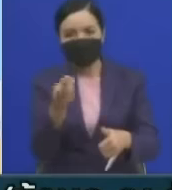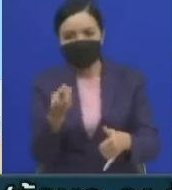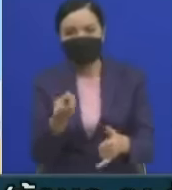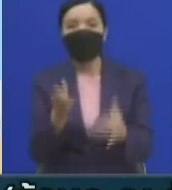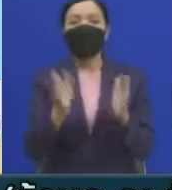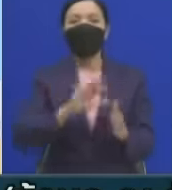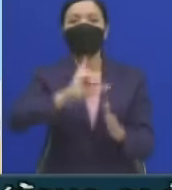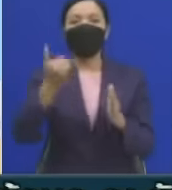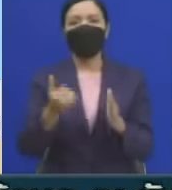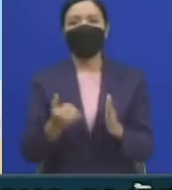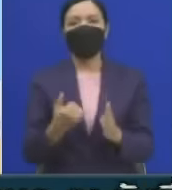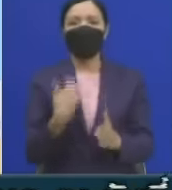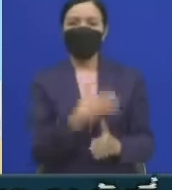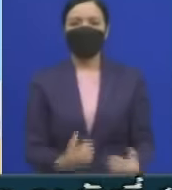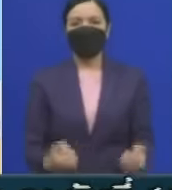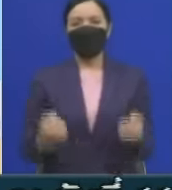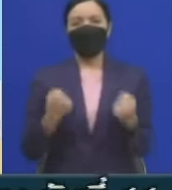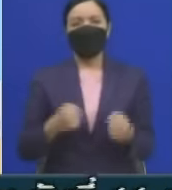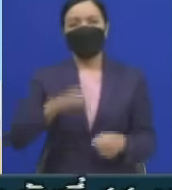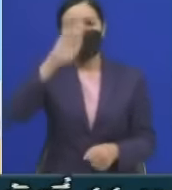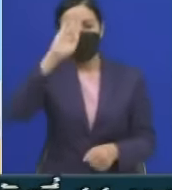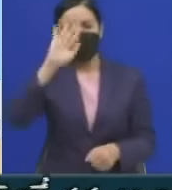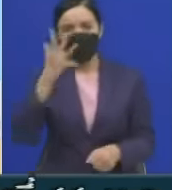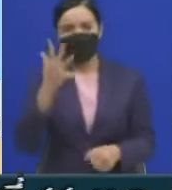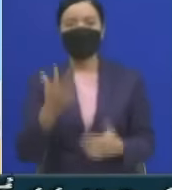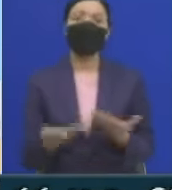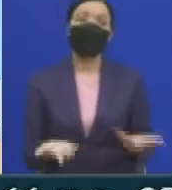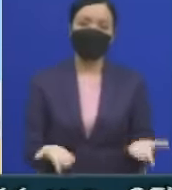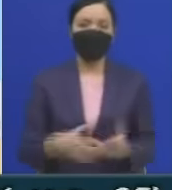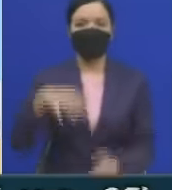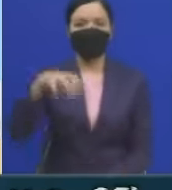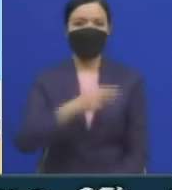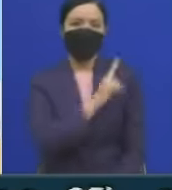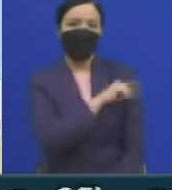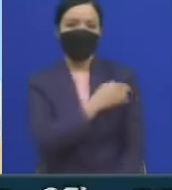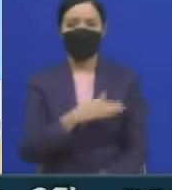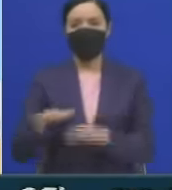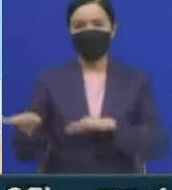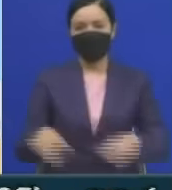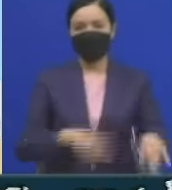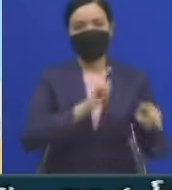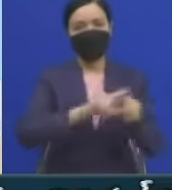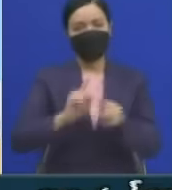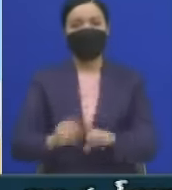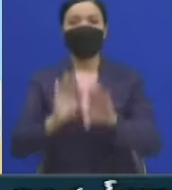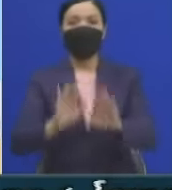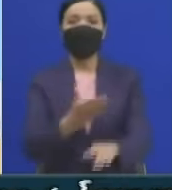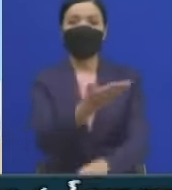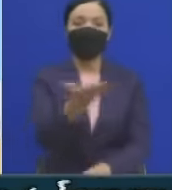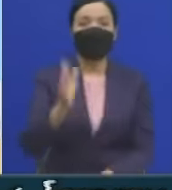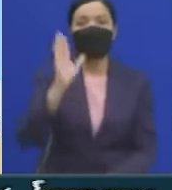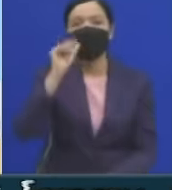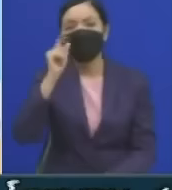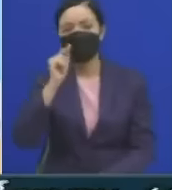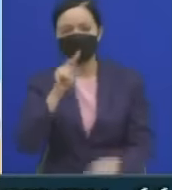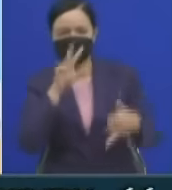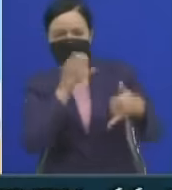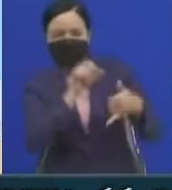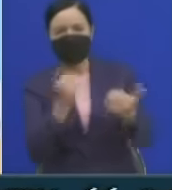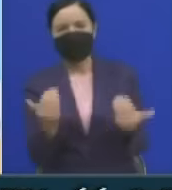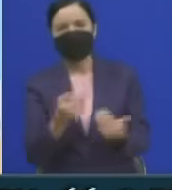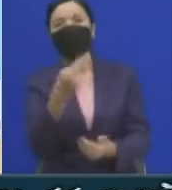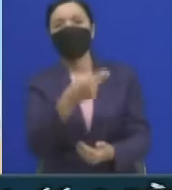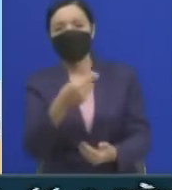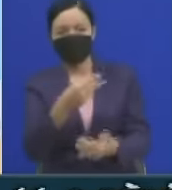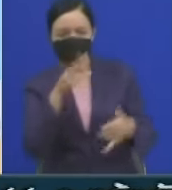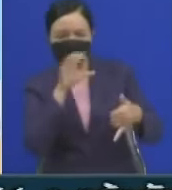นก็ไม่มีอาการแต่ว่าอย่างไรก็ตามทางโรงพยาบาลเด็กเนี่ยก็เตรียมพร้อมเอาไว้ทุกด้านแล้วก็ฝากให้ผู้ปกครองเนี่ยสังเกตอาการบุตรหลานด้ว